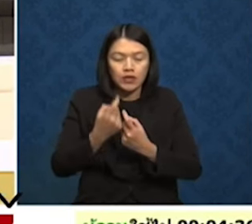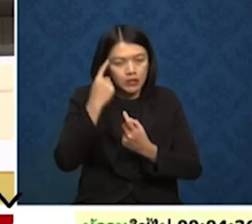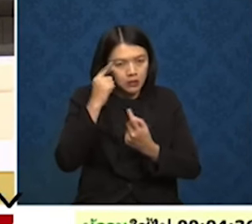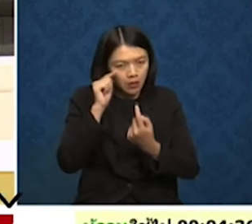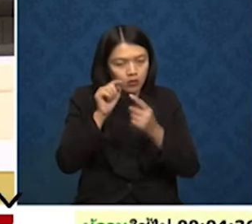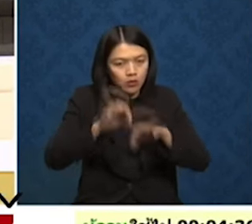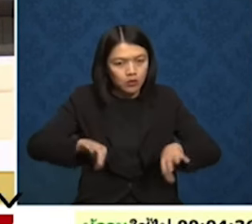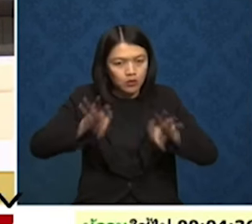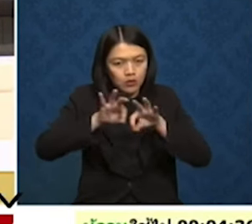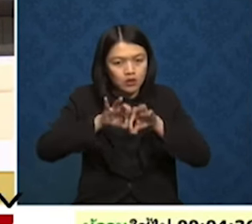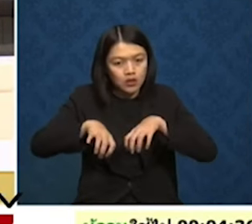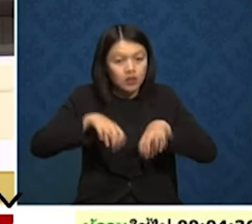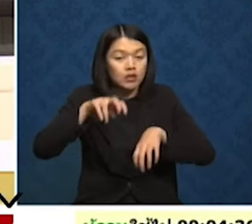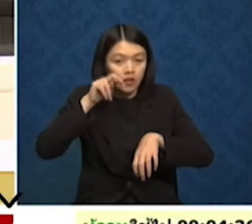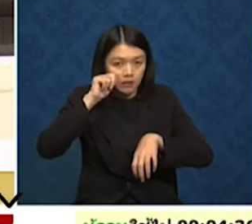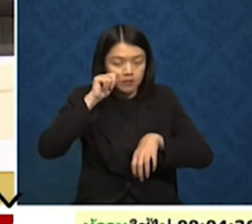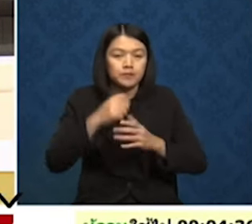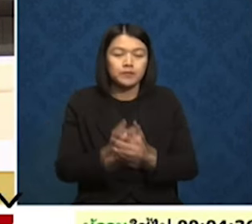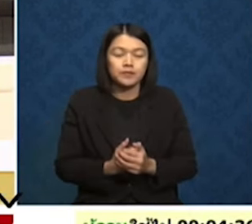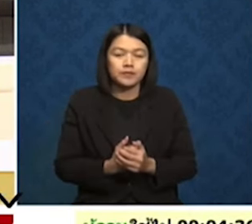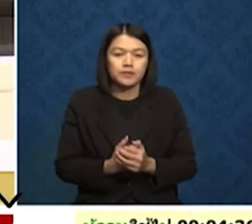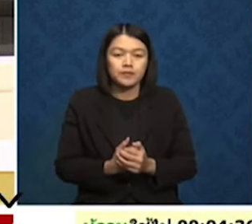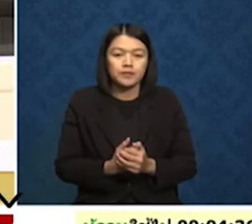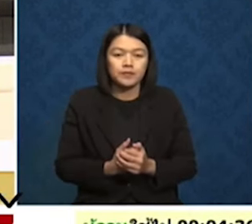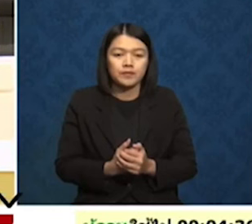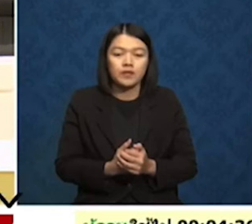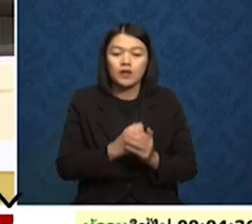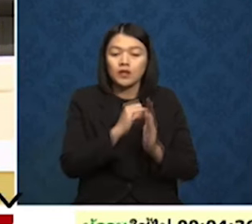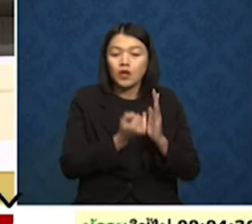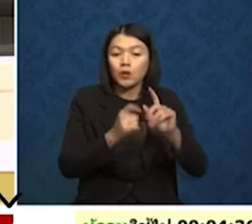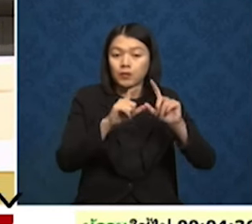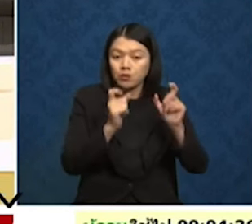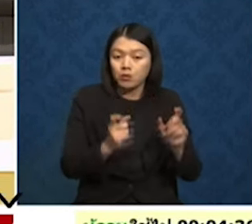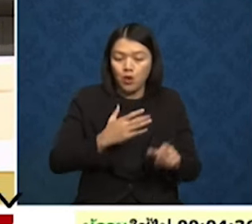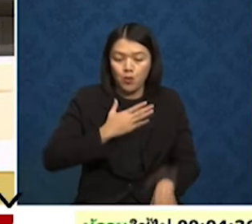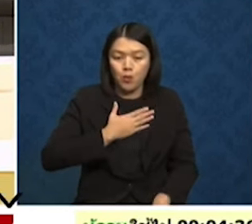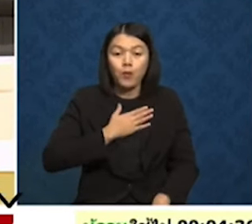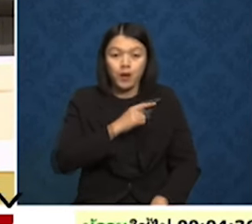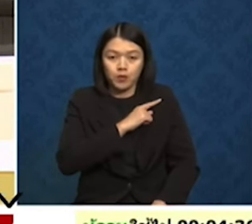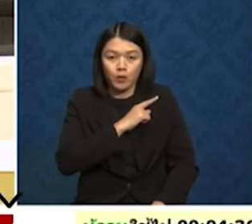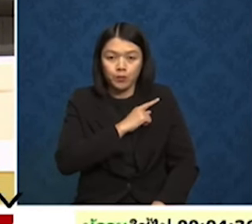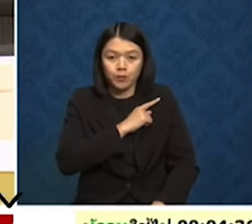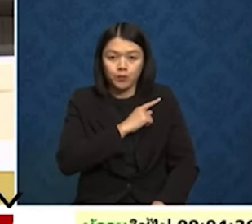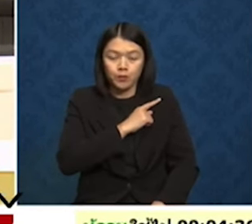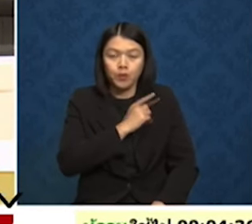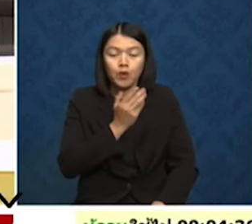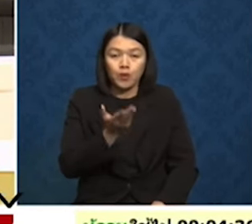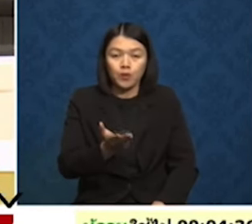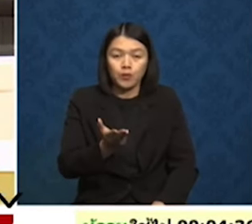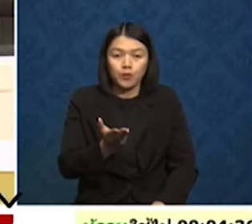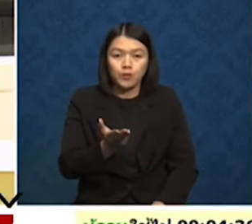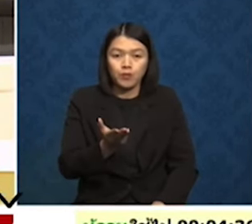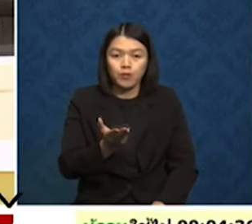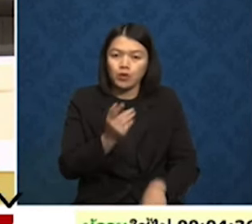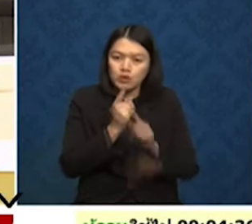ความสำคัญในการ มหารจัดการน้ำในจงหวดโจมน โเฉพาะเกท gelecek itท่านได้